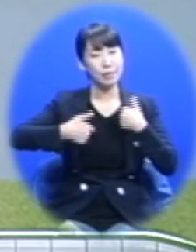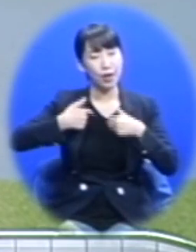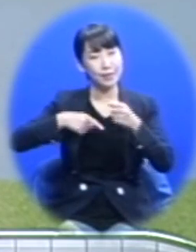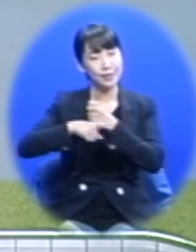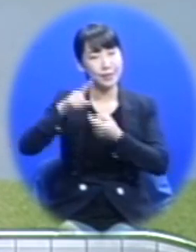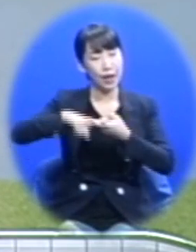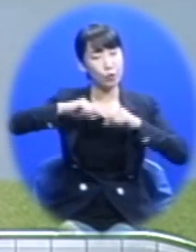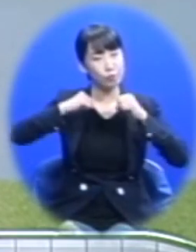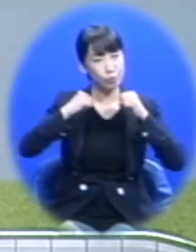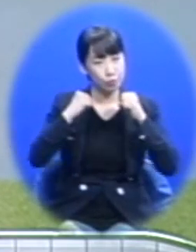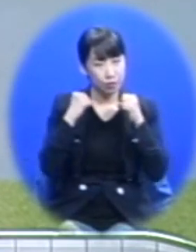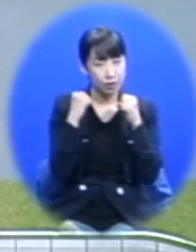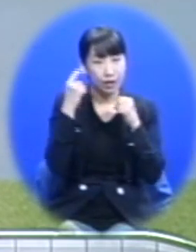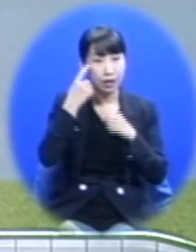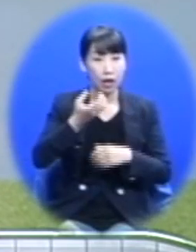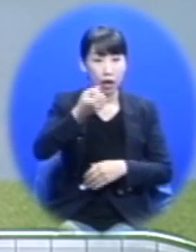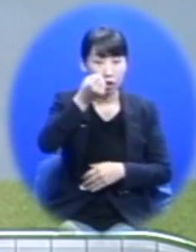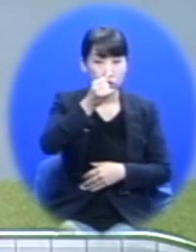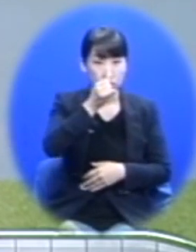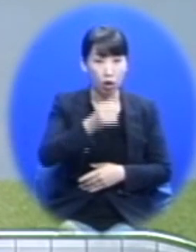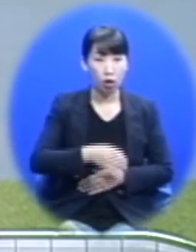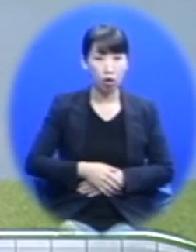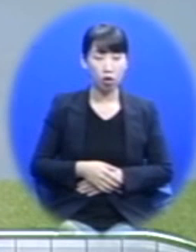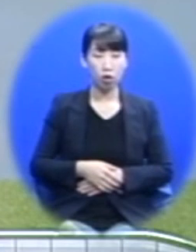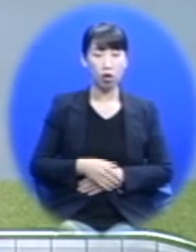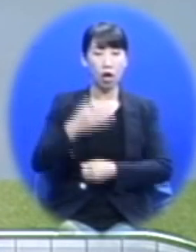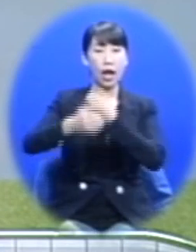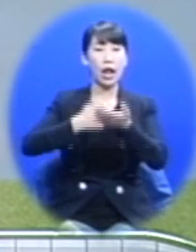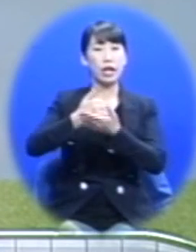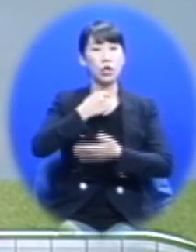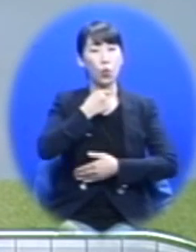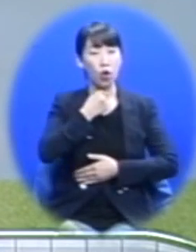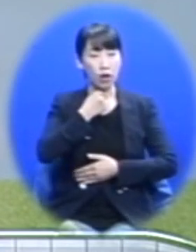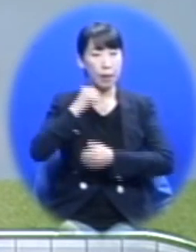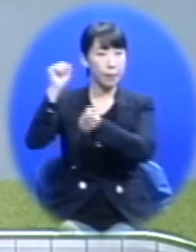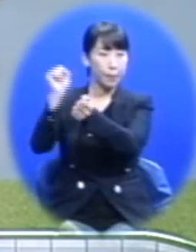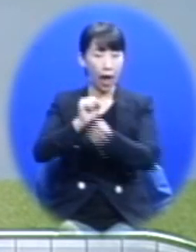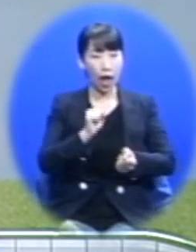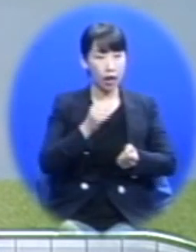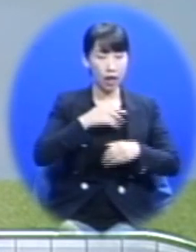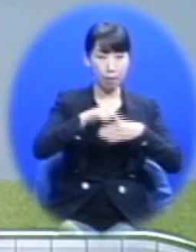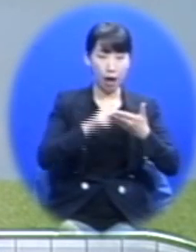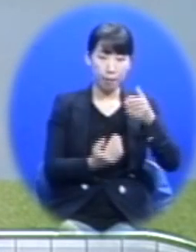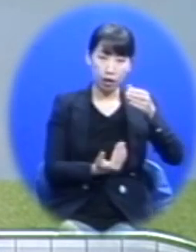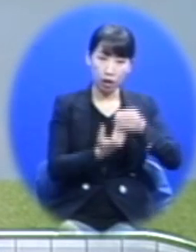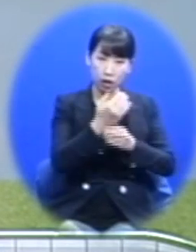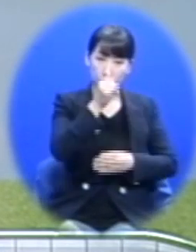해야지. 하나님의 소원이 여러분의 마음에 일어난 적이 여러분 한 번도